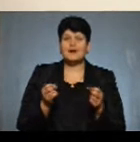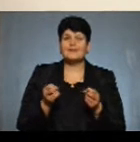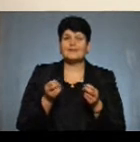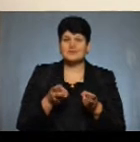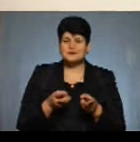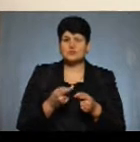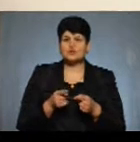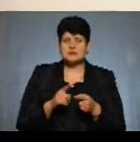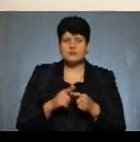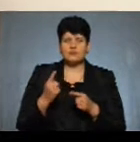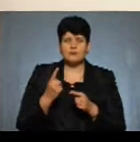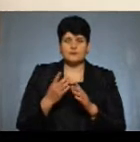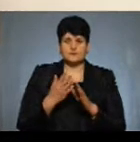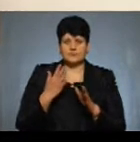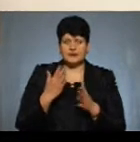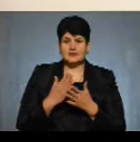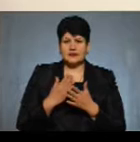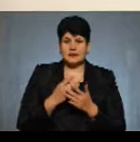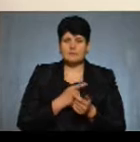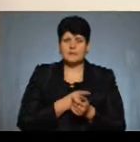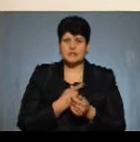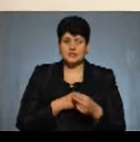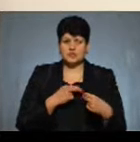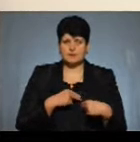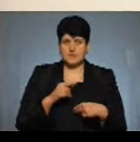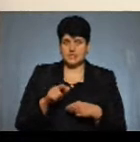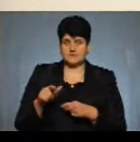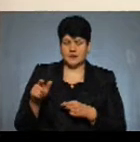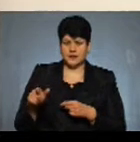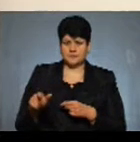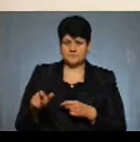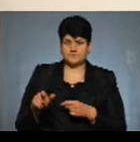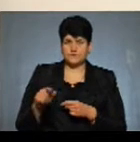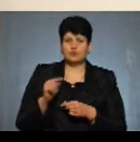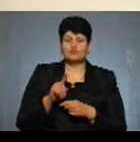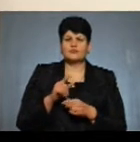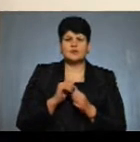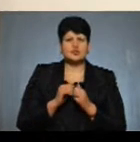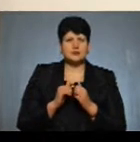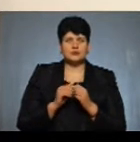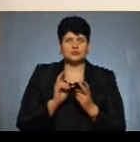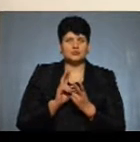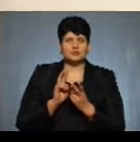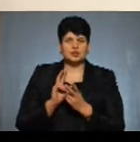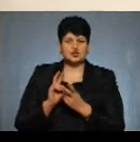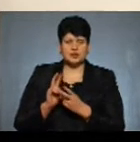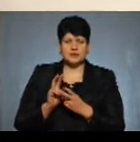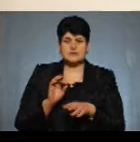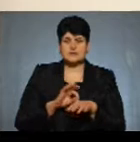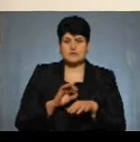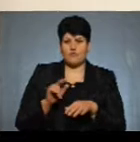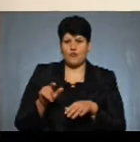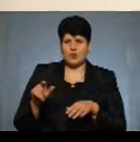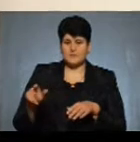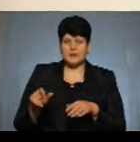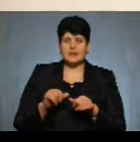ризику, перш за все, це є і медичні працівники, тому що вони найчастіше зустрічаються з